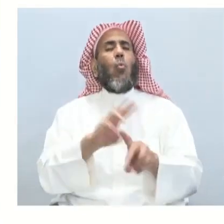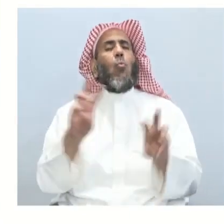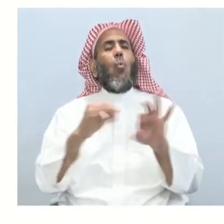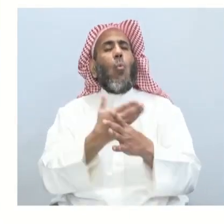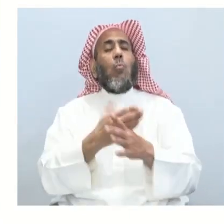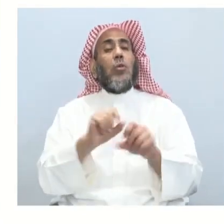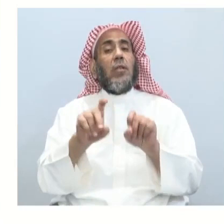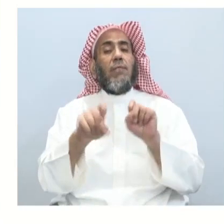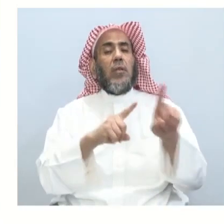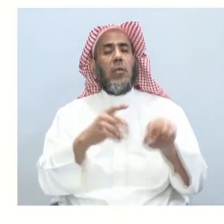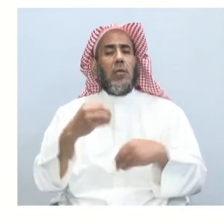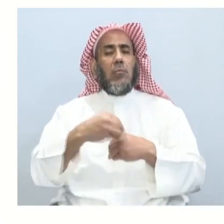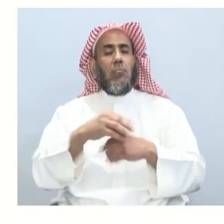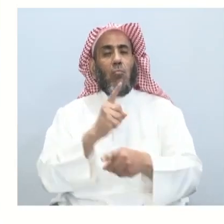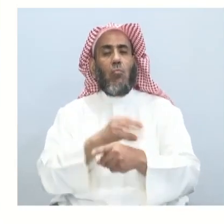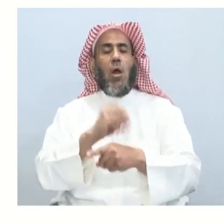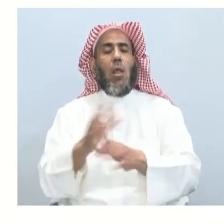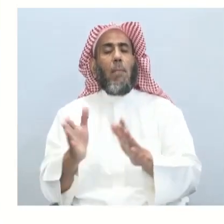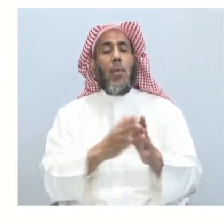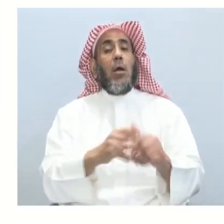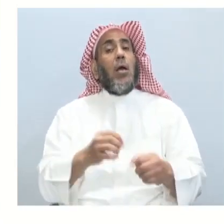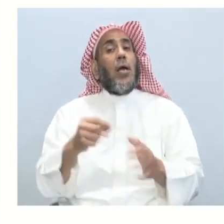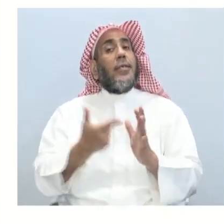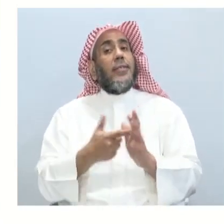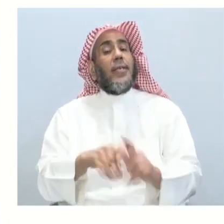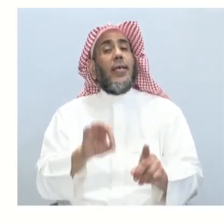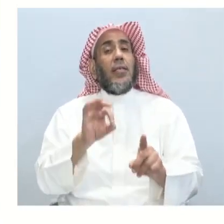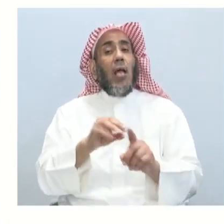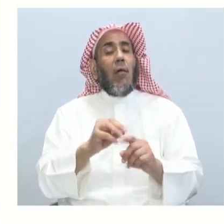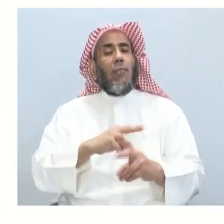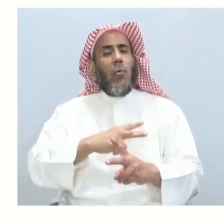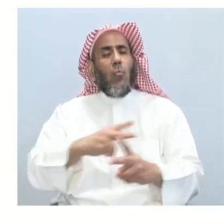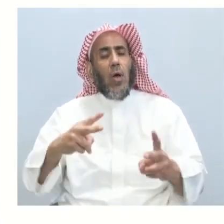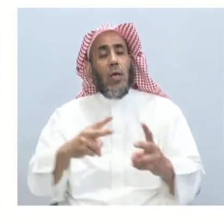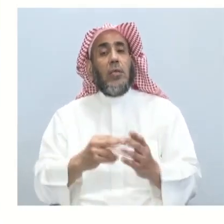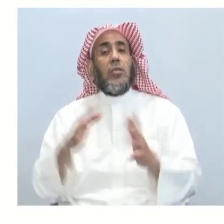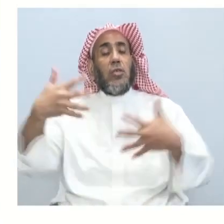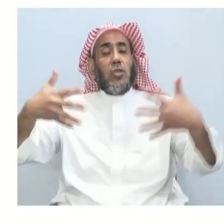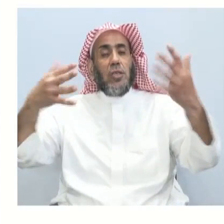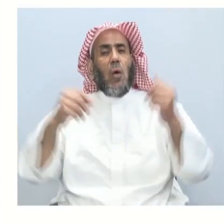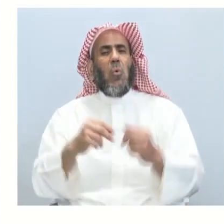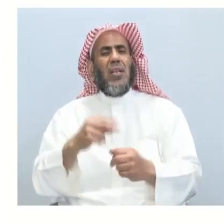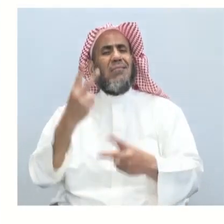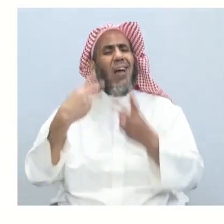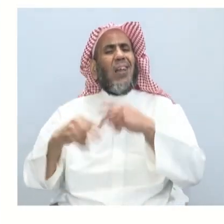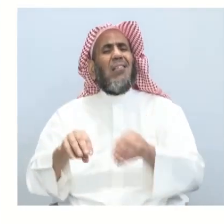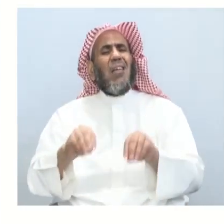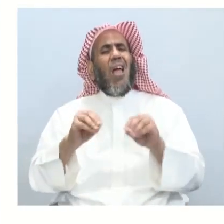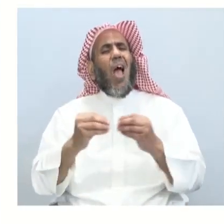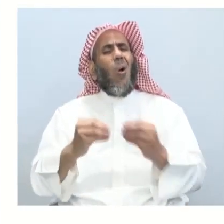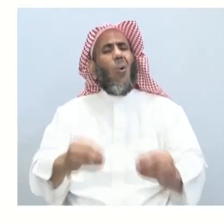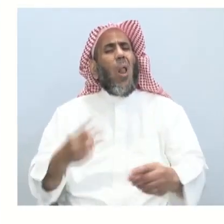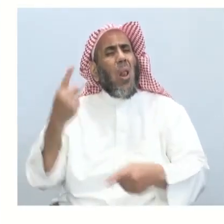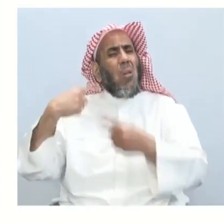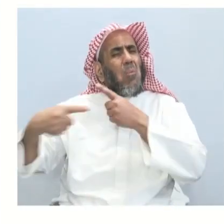ومشاهده الدرس طبعا اغراض الشعر السعودي المعاص صر طبعا هنا بدايه الاغراض التقليديه الاغراض التقليديه